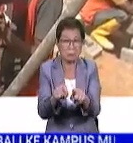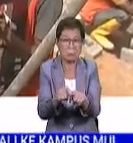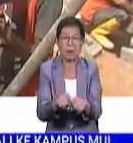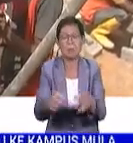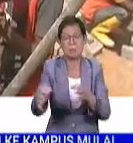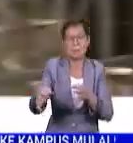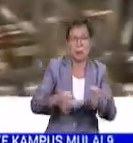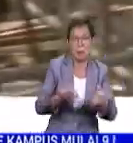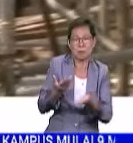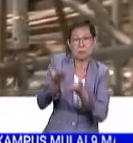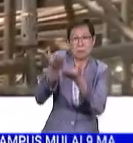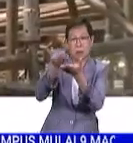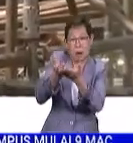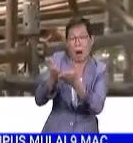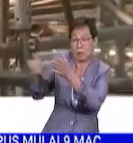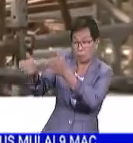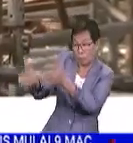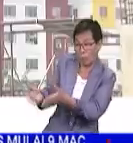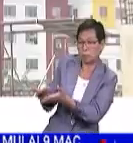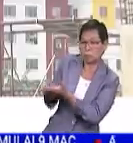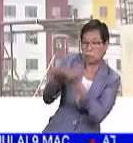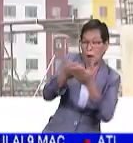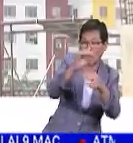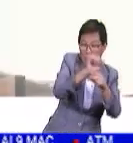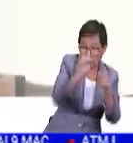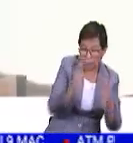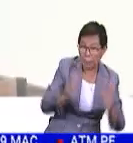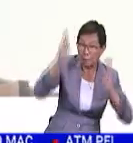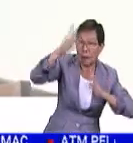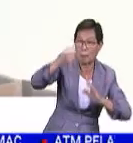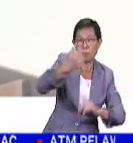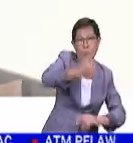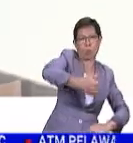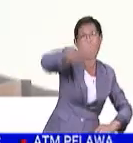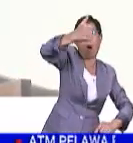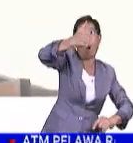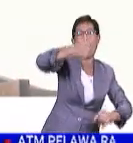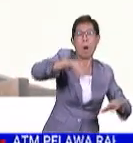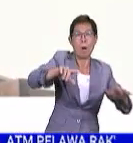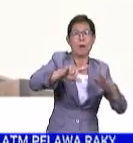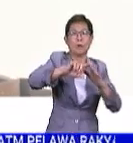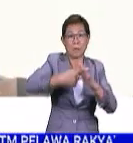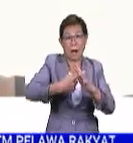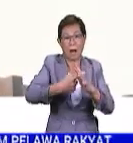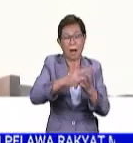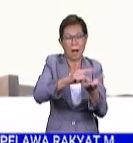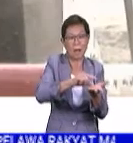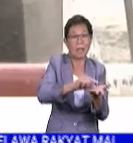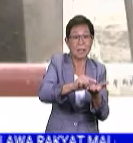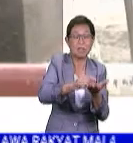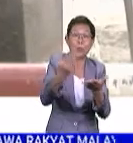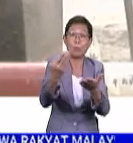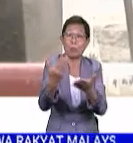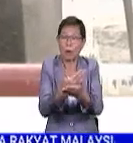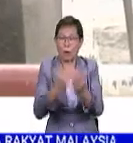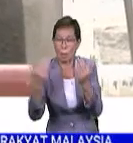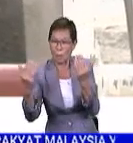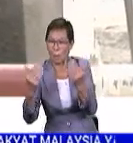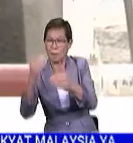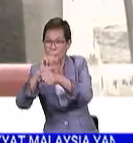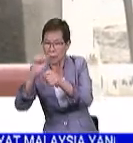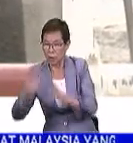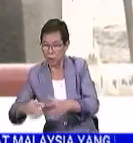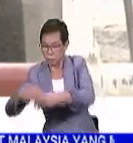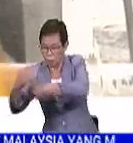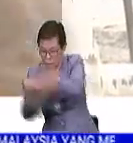Beliau mengulas cadangan beberapa pihak bahawa pekerja tempatan perlu diutamakan dalam pelaksanaan kadar gaji baharu berbanding pekerja